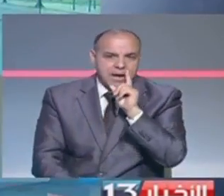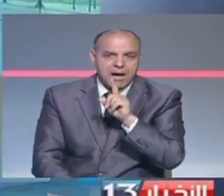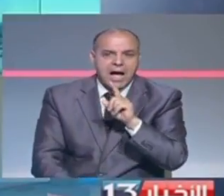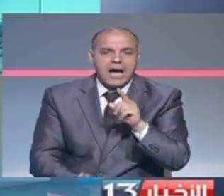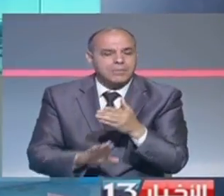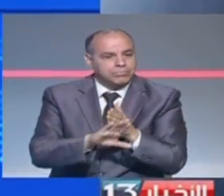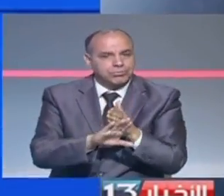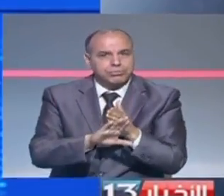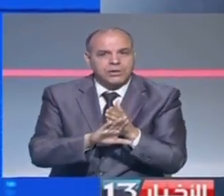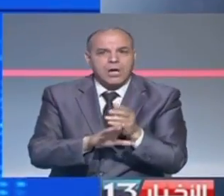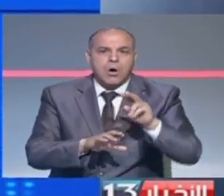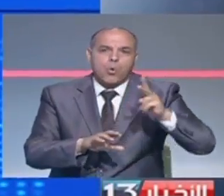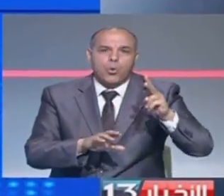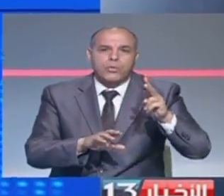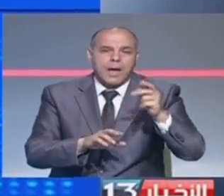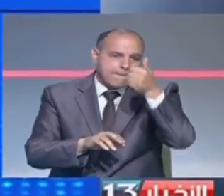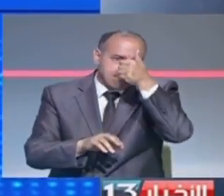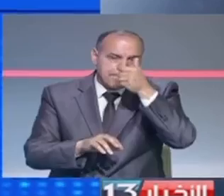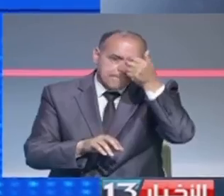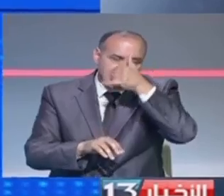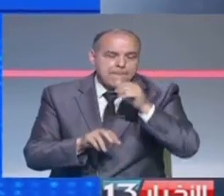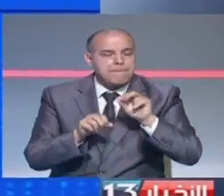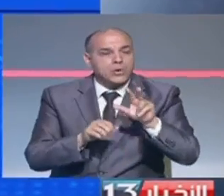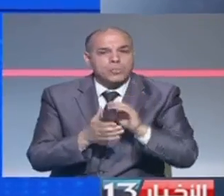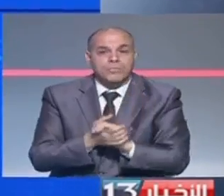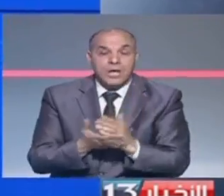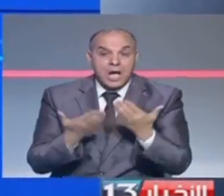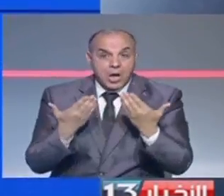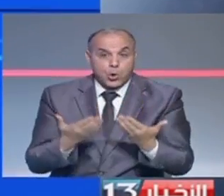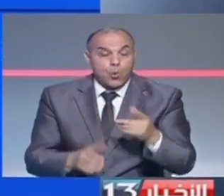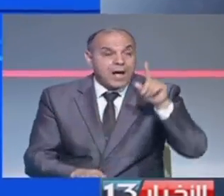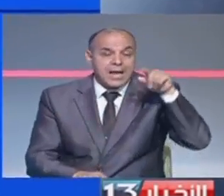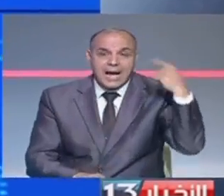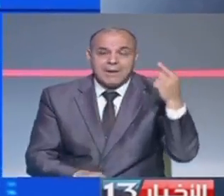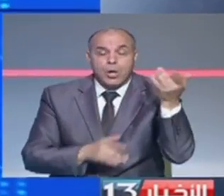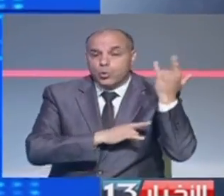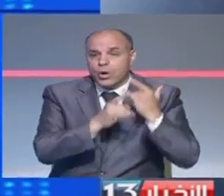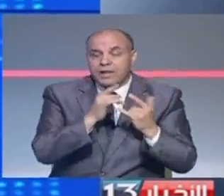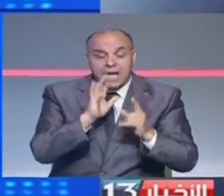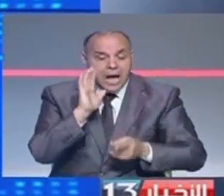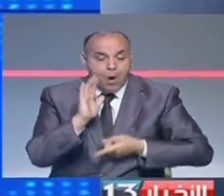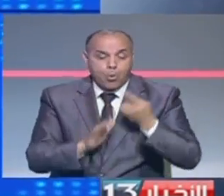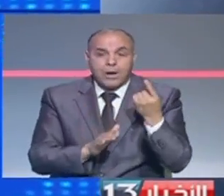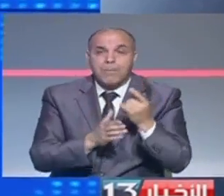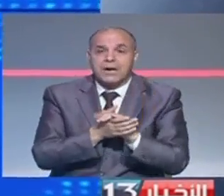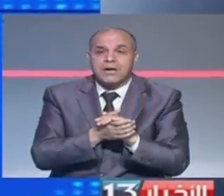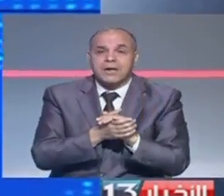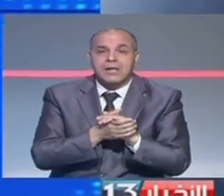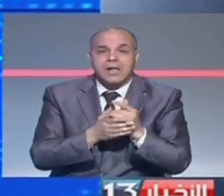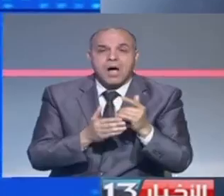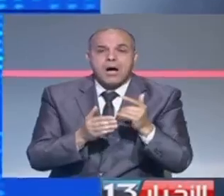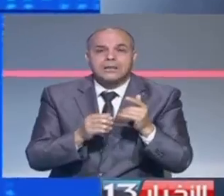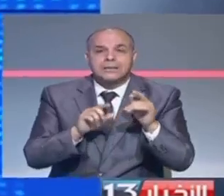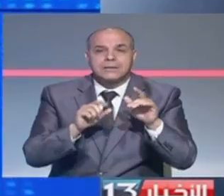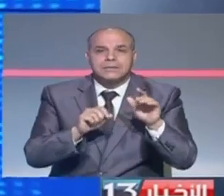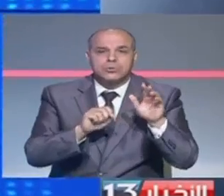مسيره في جوله الى المتحف الوطني بباردو باليوم العالمي للتراث لاول مره منذ اقراره منذ